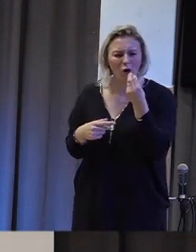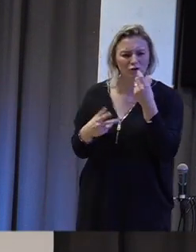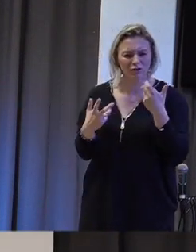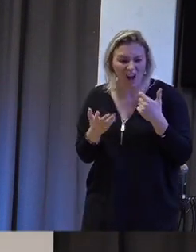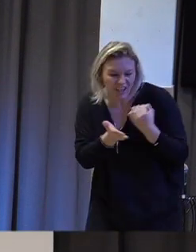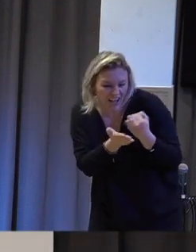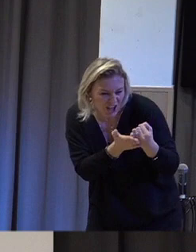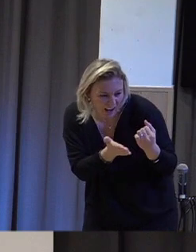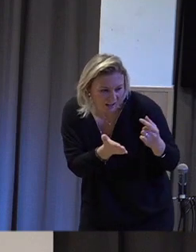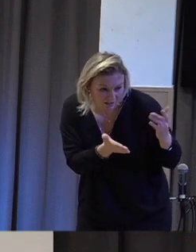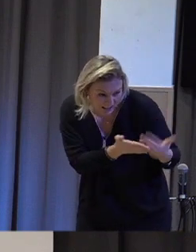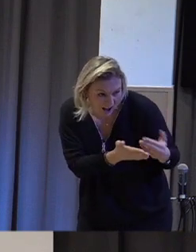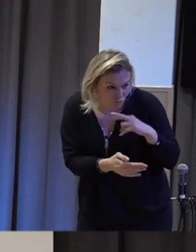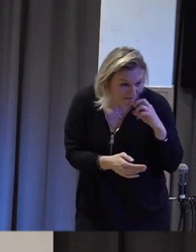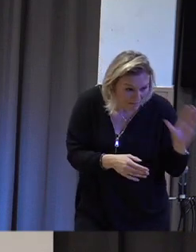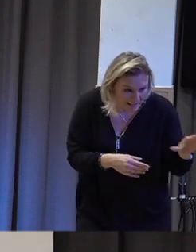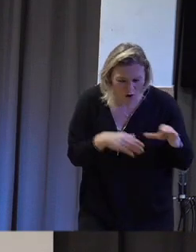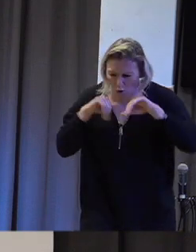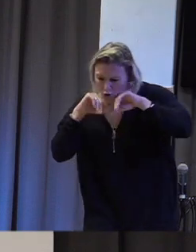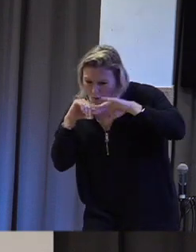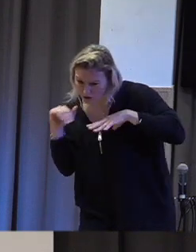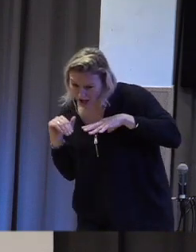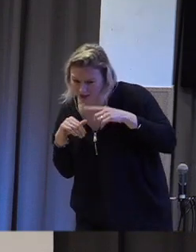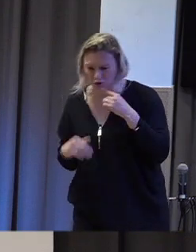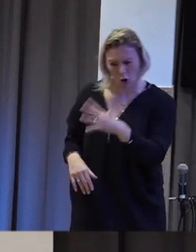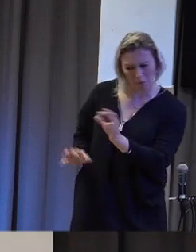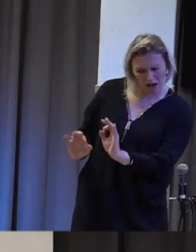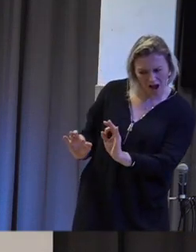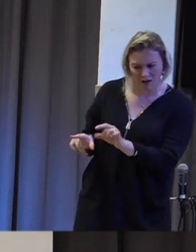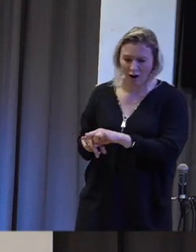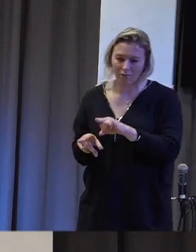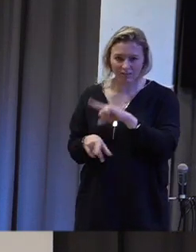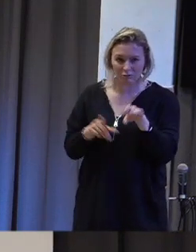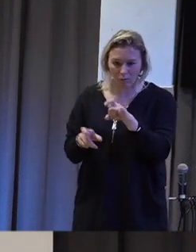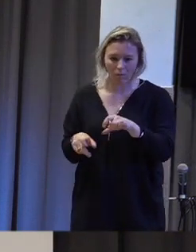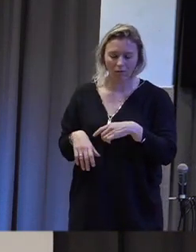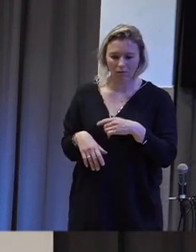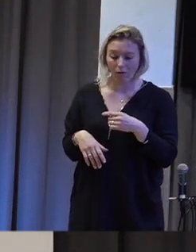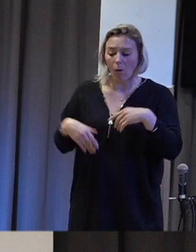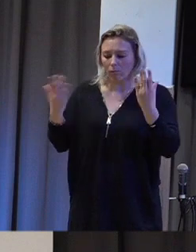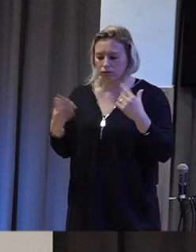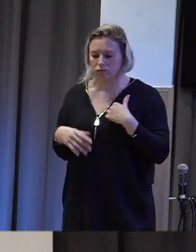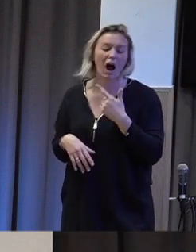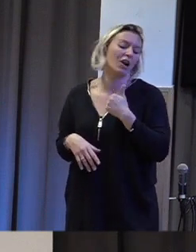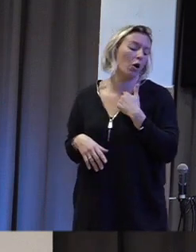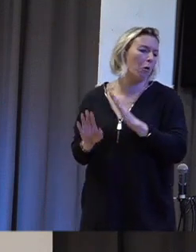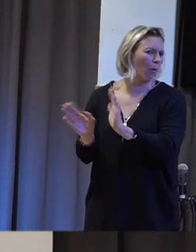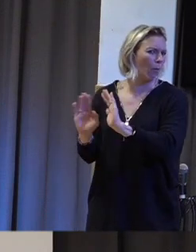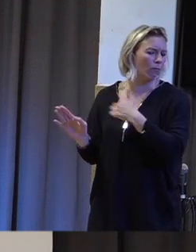il n'y a pas de cochon dedans, il n'y a pas de sang. Et puis bon, moi, l'alcool, j'en bois